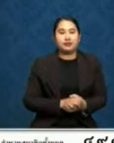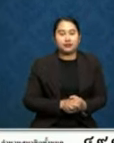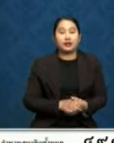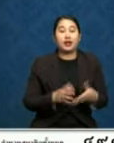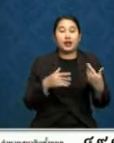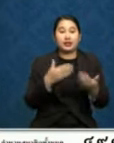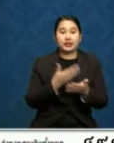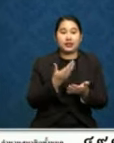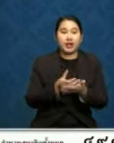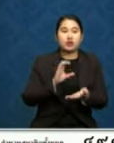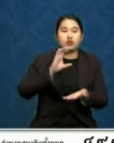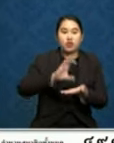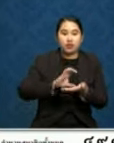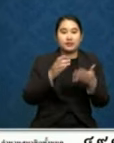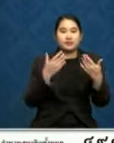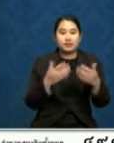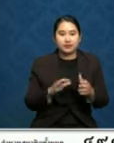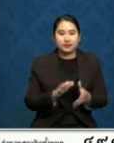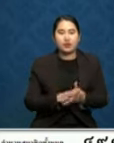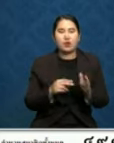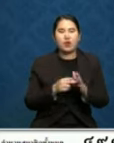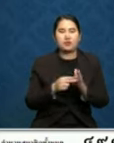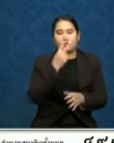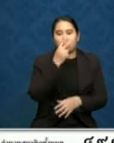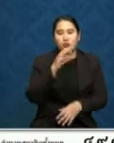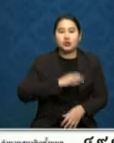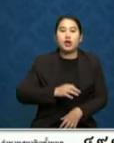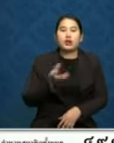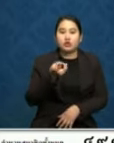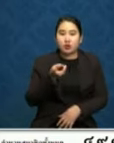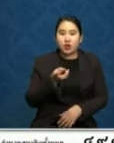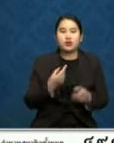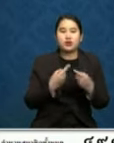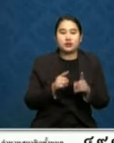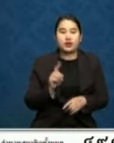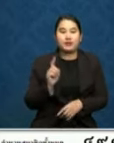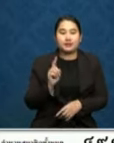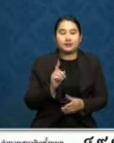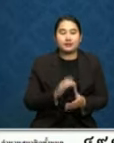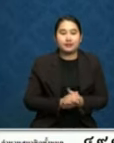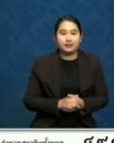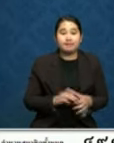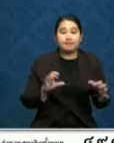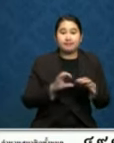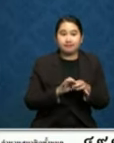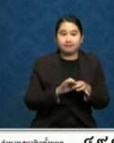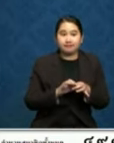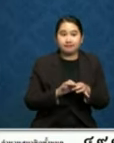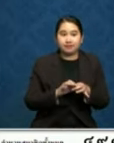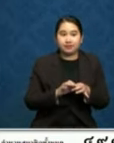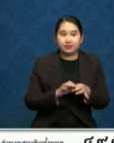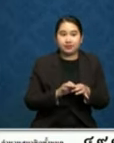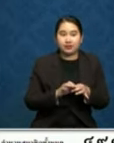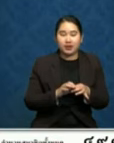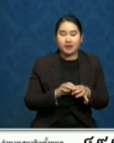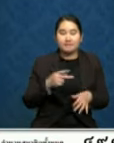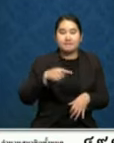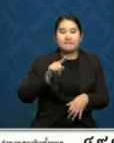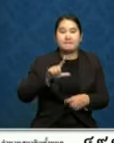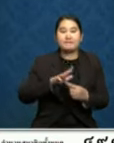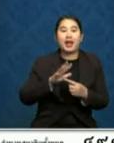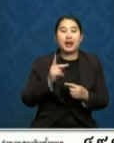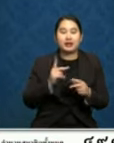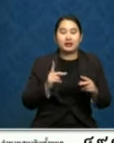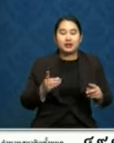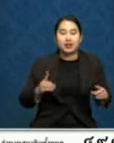ได้รับงบประมาณที่ตั้งมาแล้วก็น้อยแต่ท่านประธานครับยังมีอีกอันนึงก็คือเรื่องของสำนักปลัดนะครับกระ